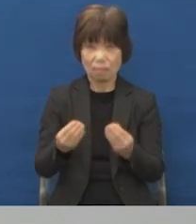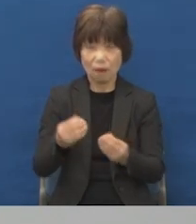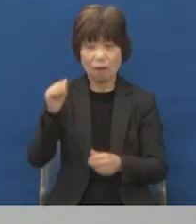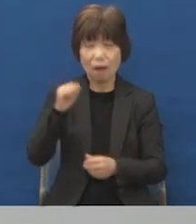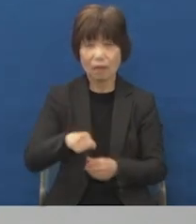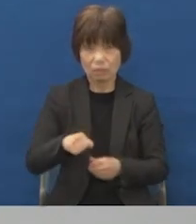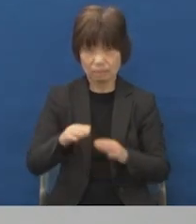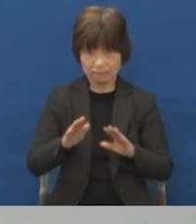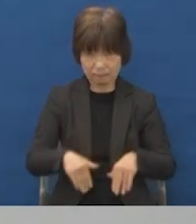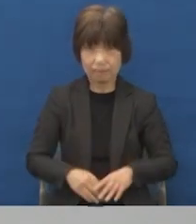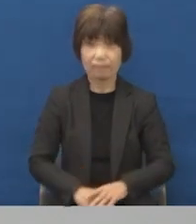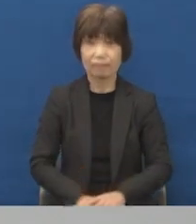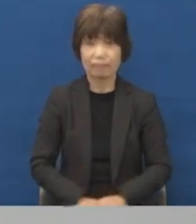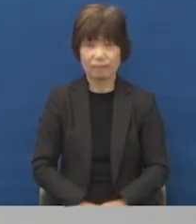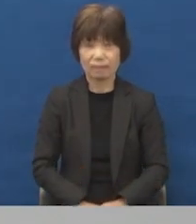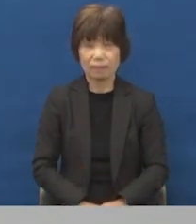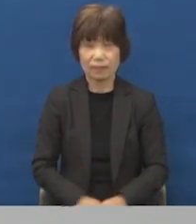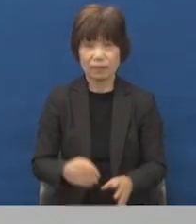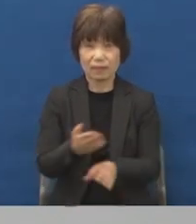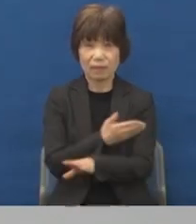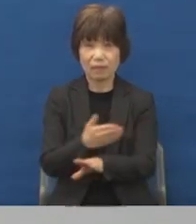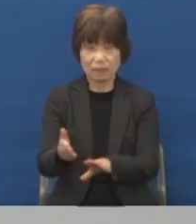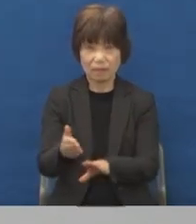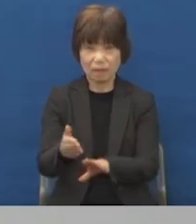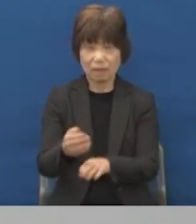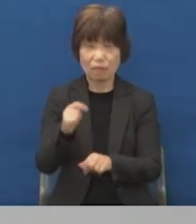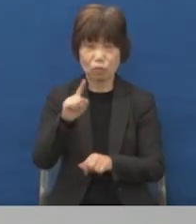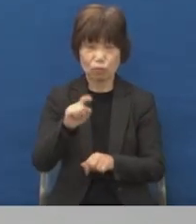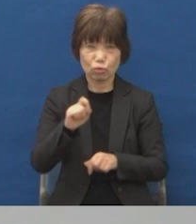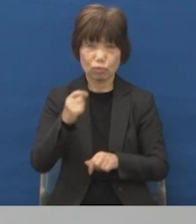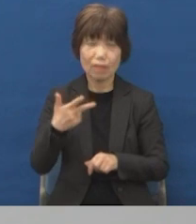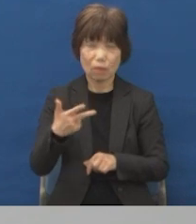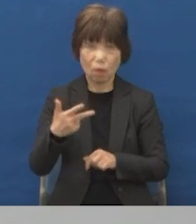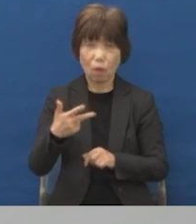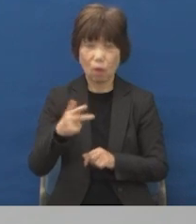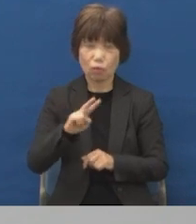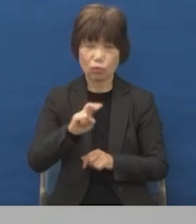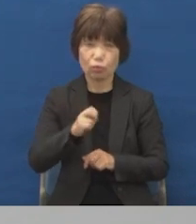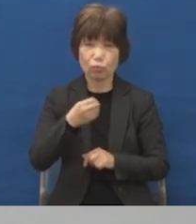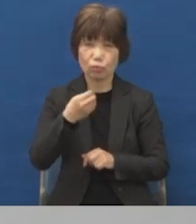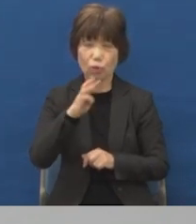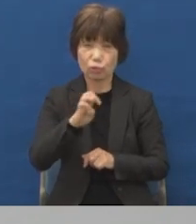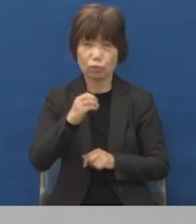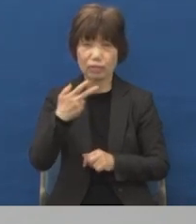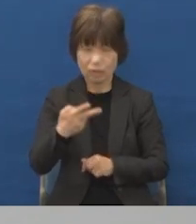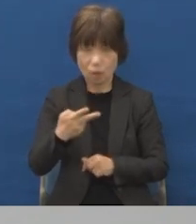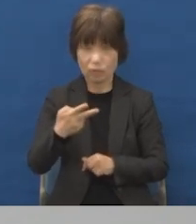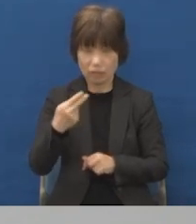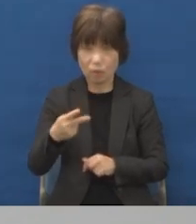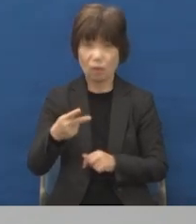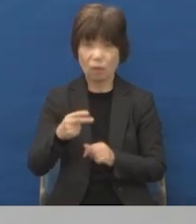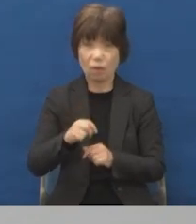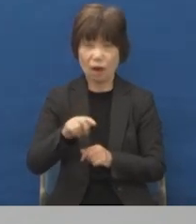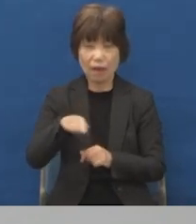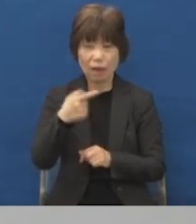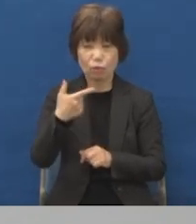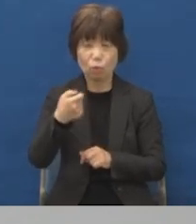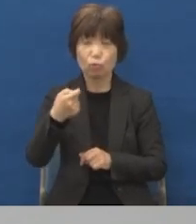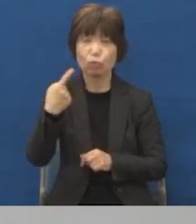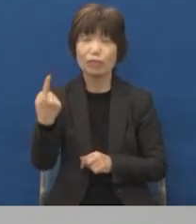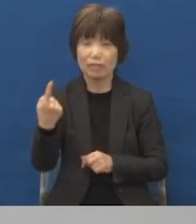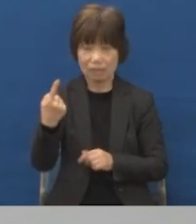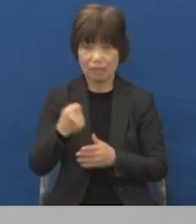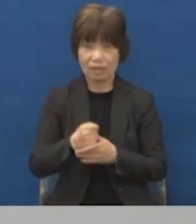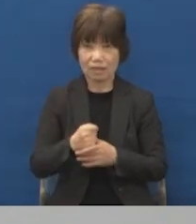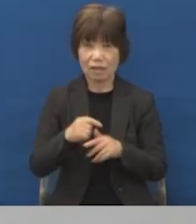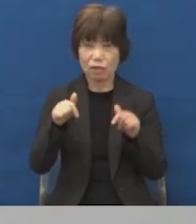されました。日程第5、議第17号、議第42号、および議第161号、